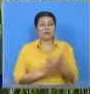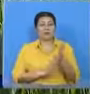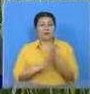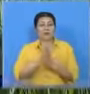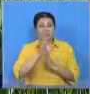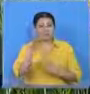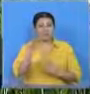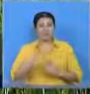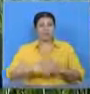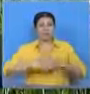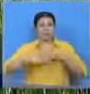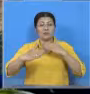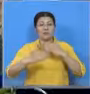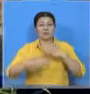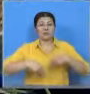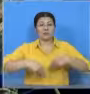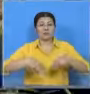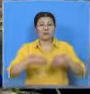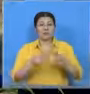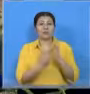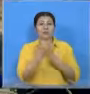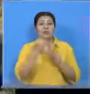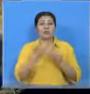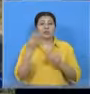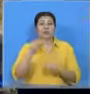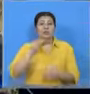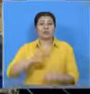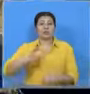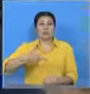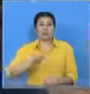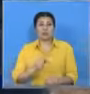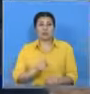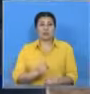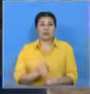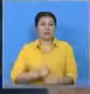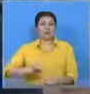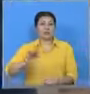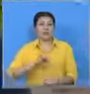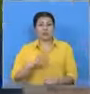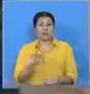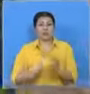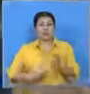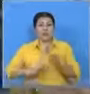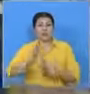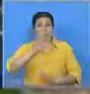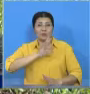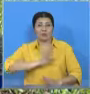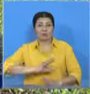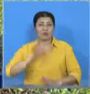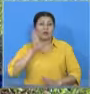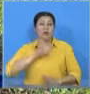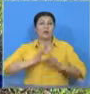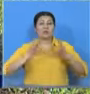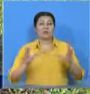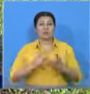зерновых культур. Общая площадь посевных площадей превышает 14 тысяч гектаров. К слову, в районе первыми начали применять